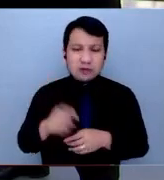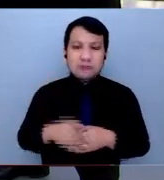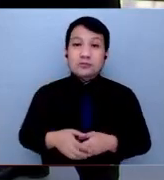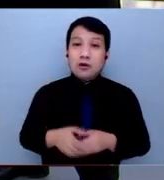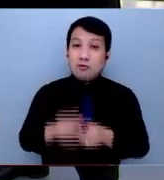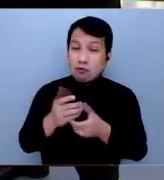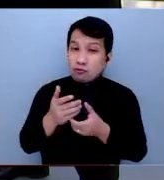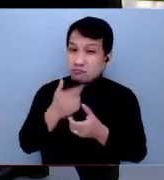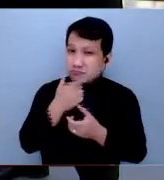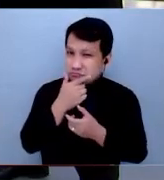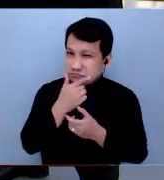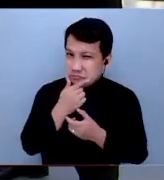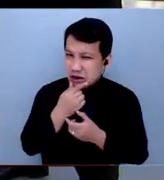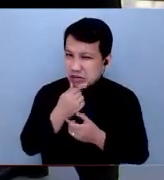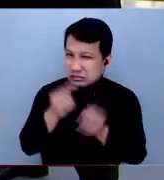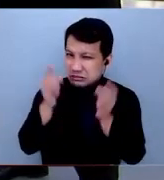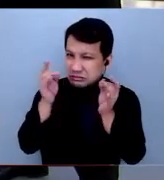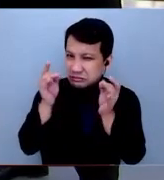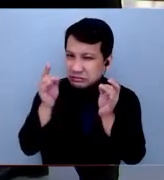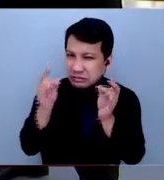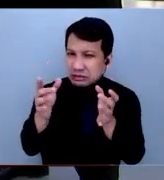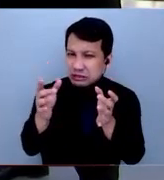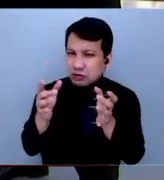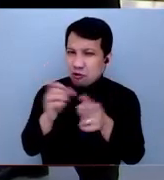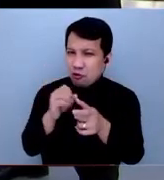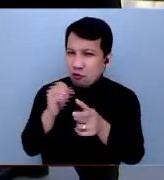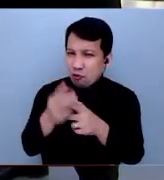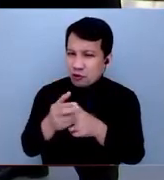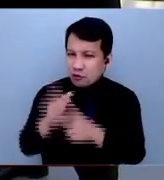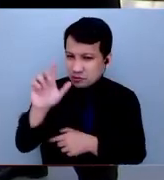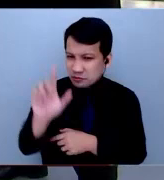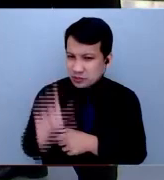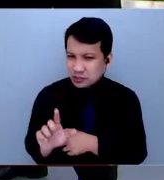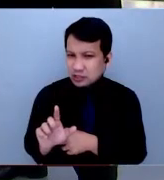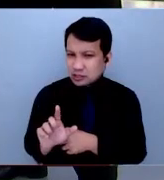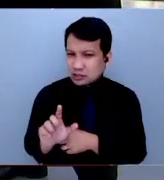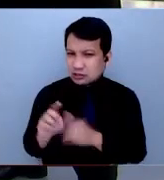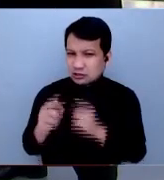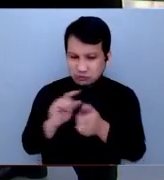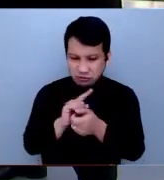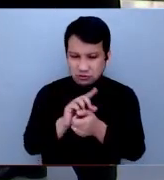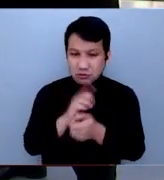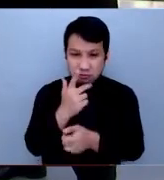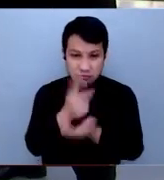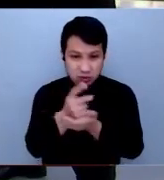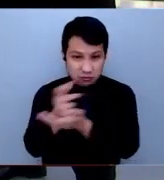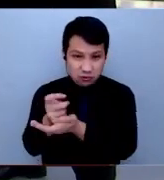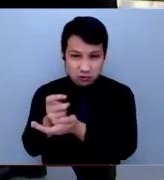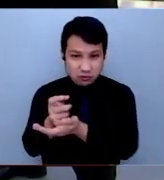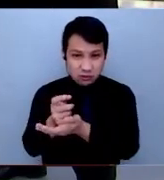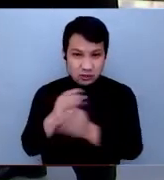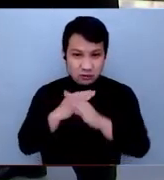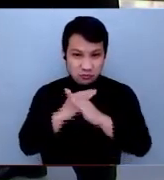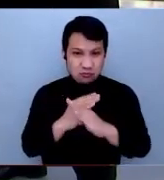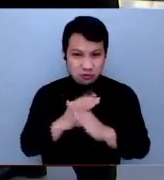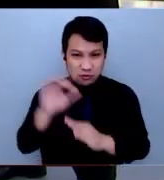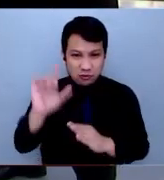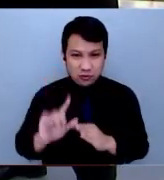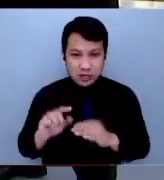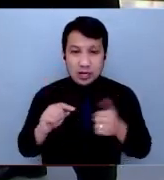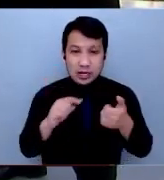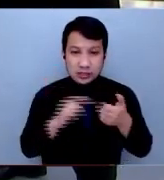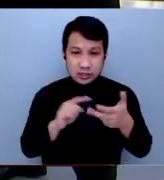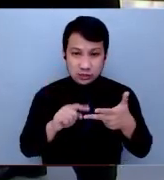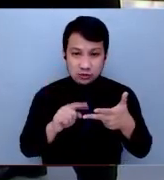matinding severity, o di kaya ay may pagbaba ng effectivity ng bakuna. Dito po bumabagsak ang Delta variant na rumagasa